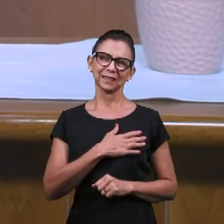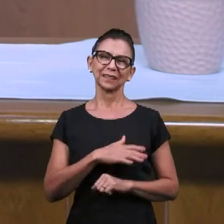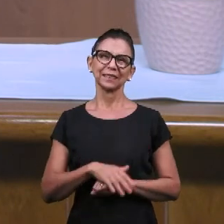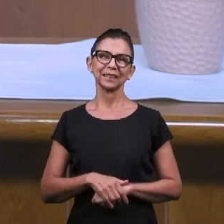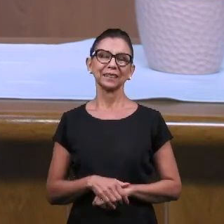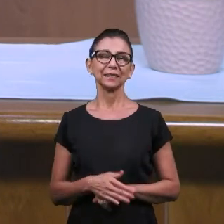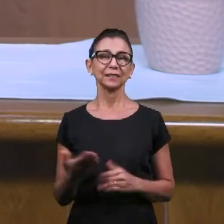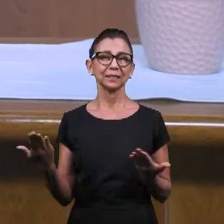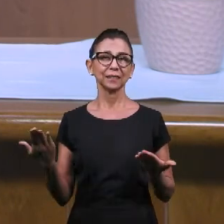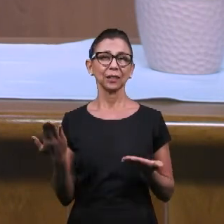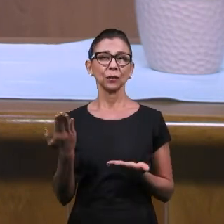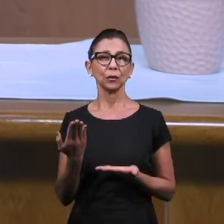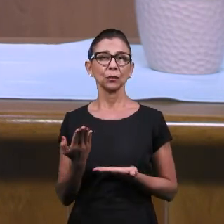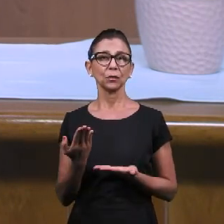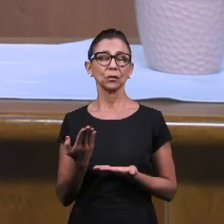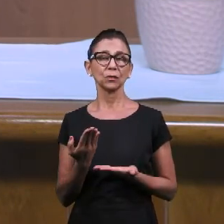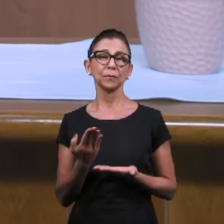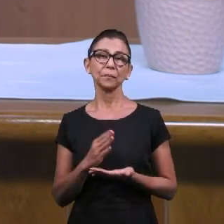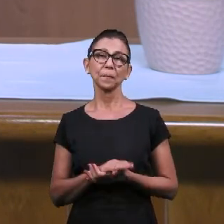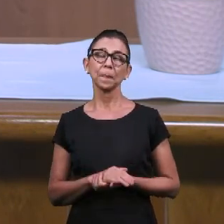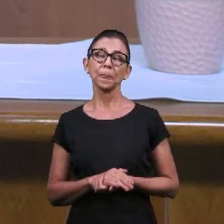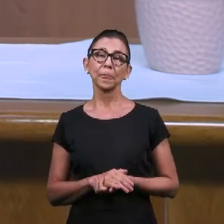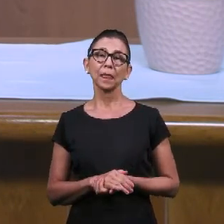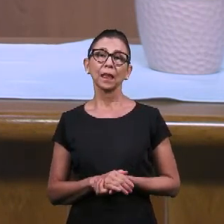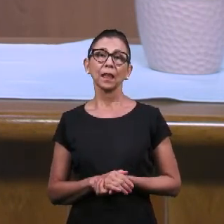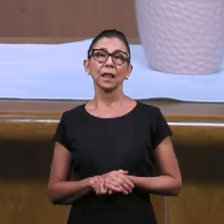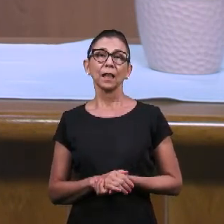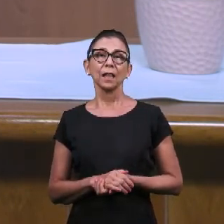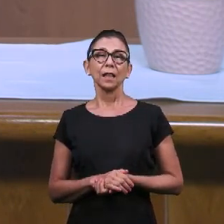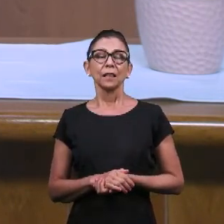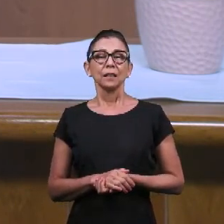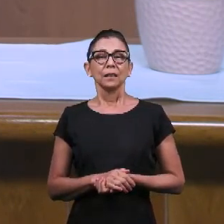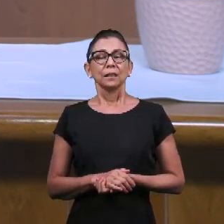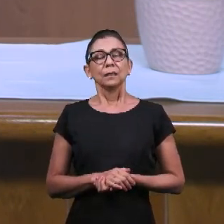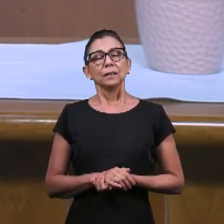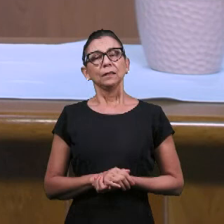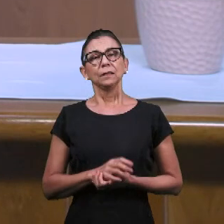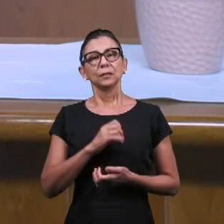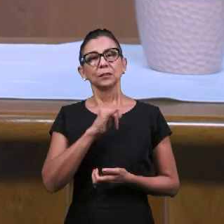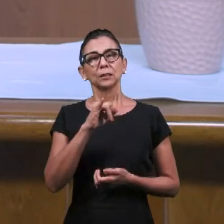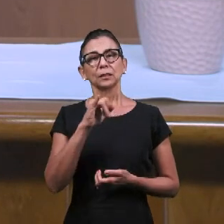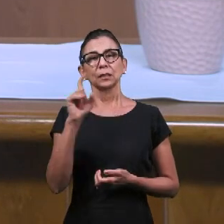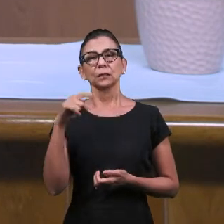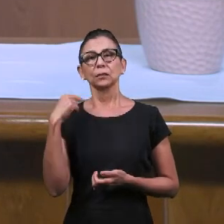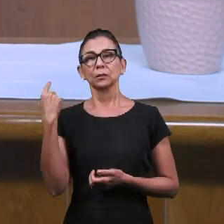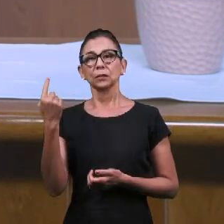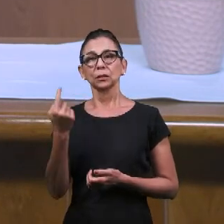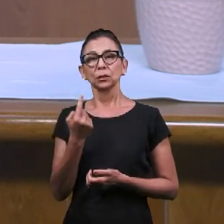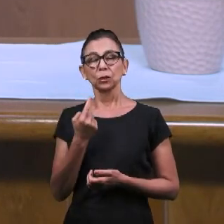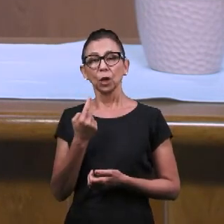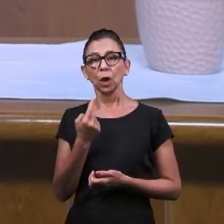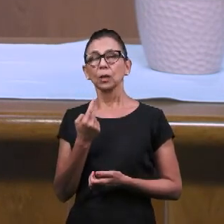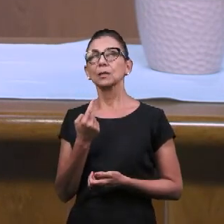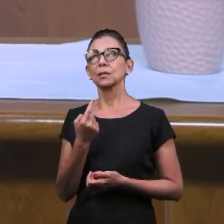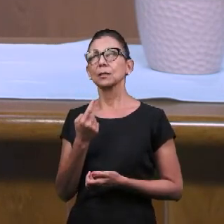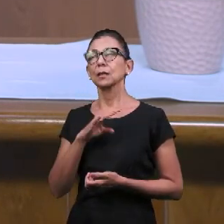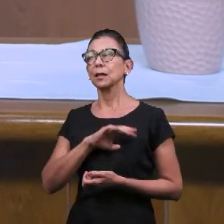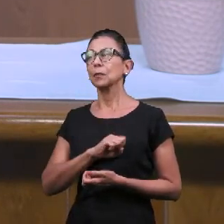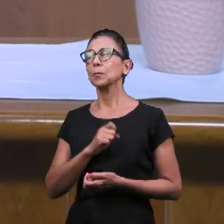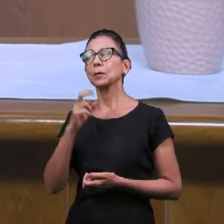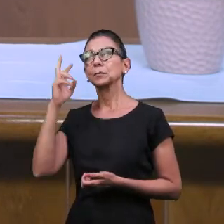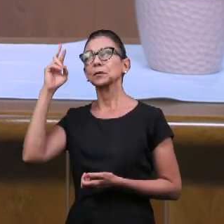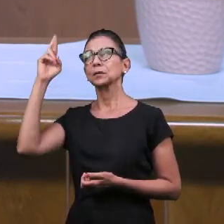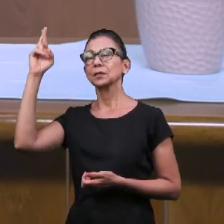так приятно нам говорить о нашем Господе, говоря Господу нашему, что мы все те